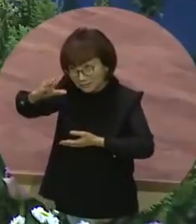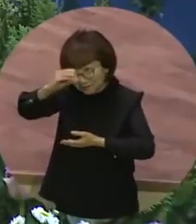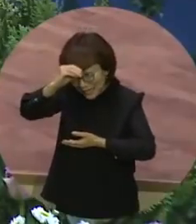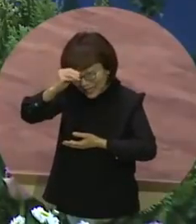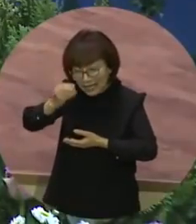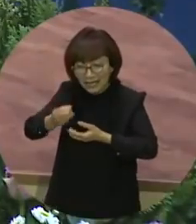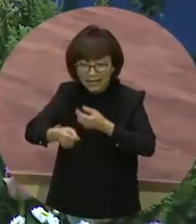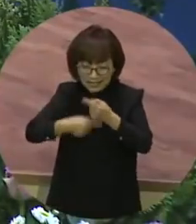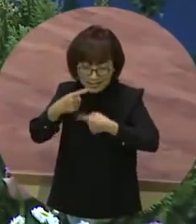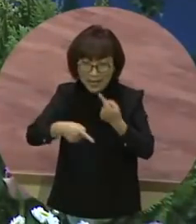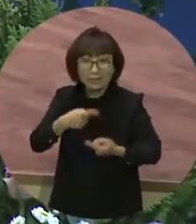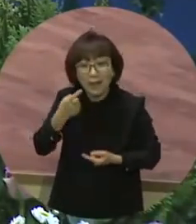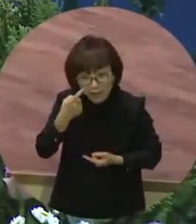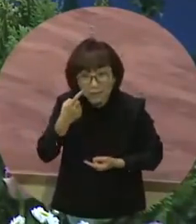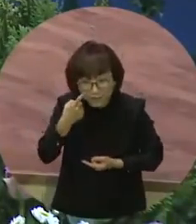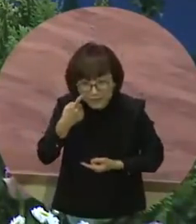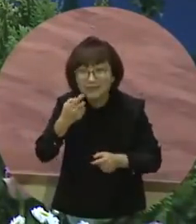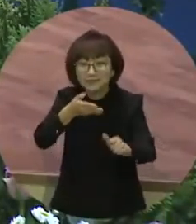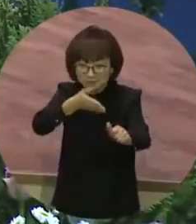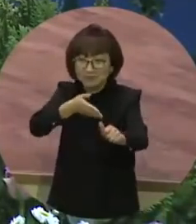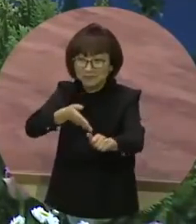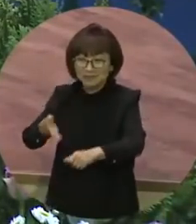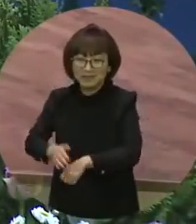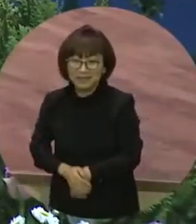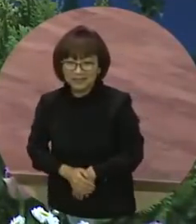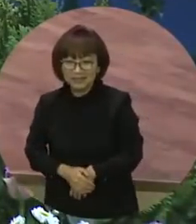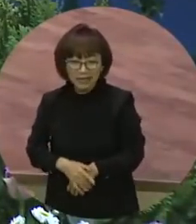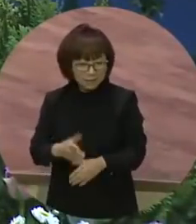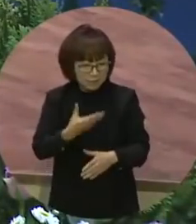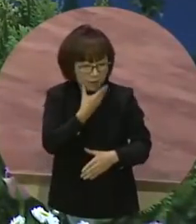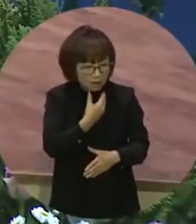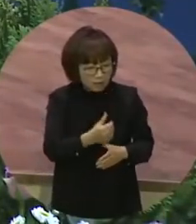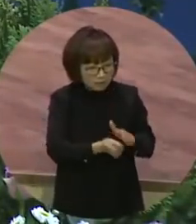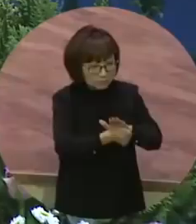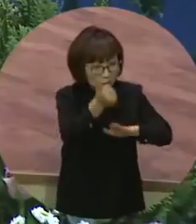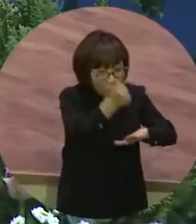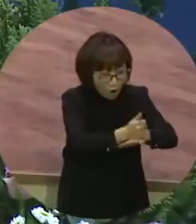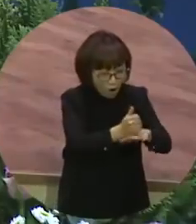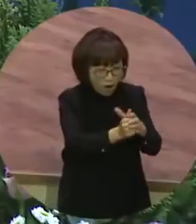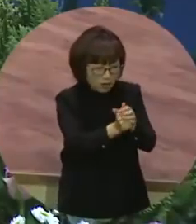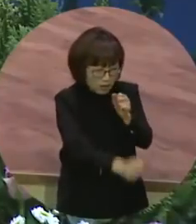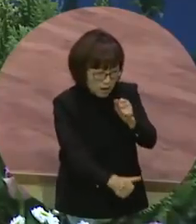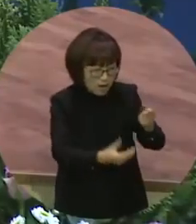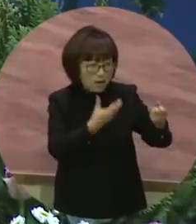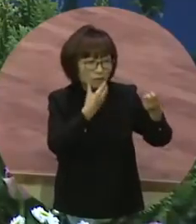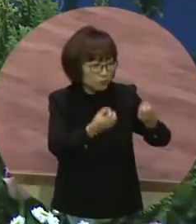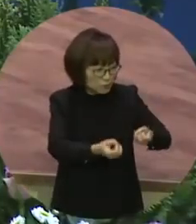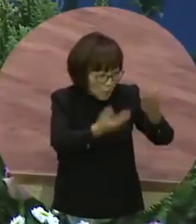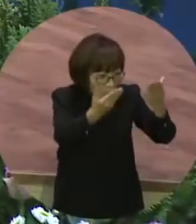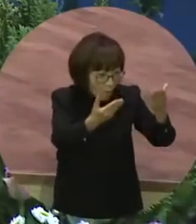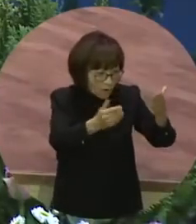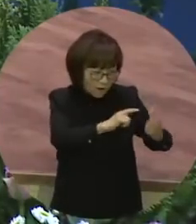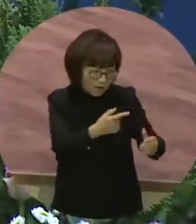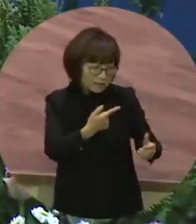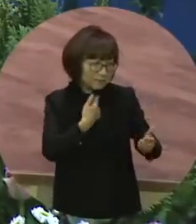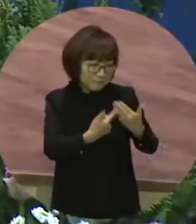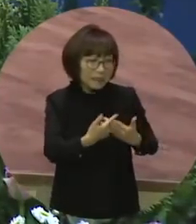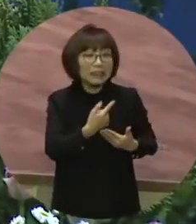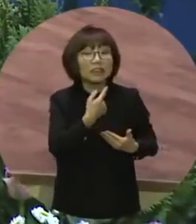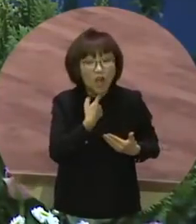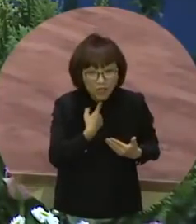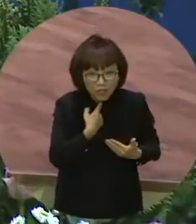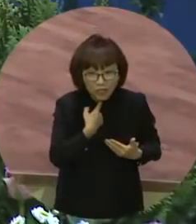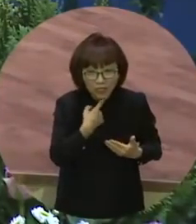나의 기도가 되고 여러분의 아브라함의 실패, 아브라함의 성공, 아브라함의 축복, 아브라함의 하나님이 여러분의